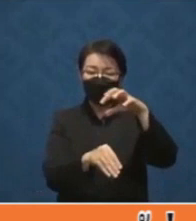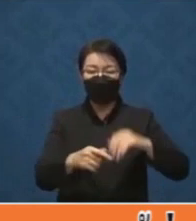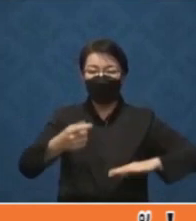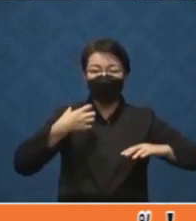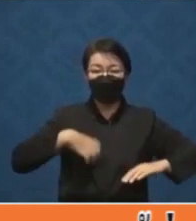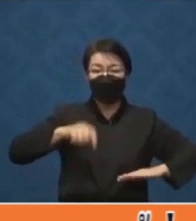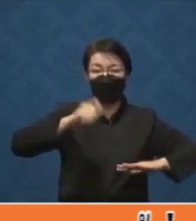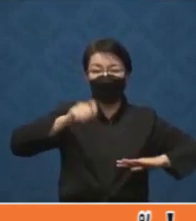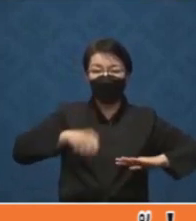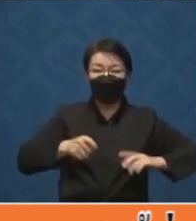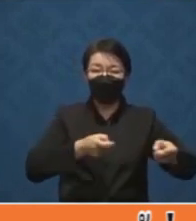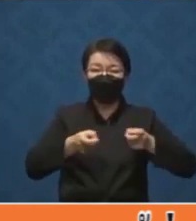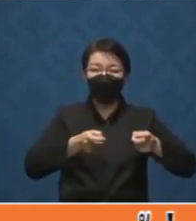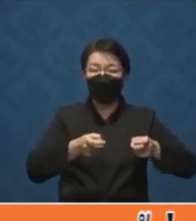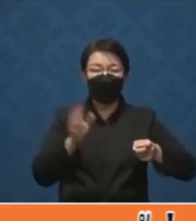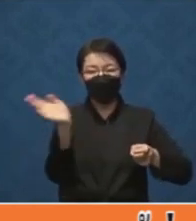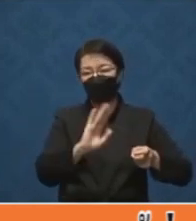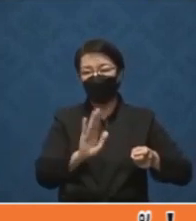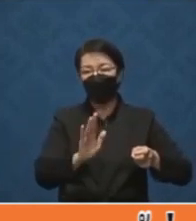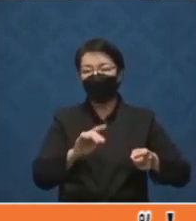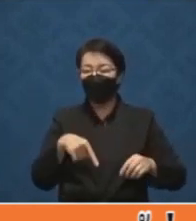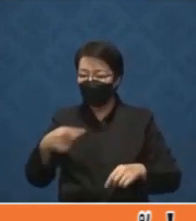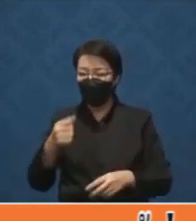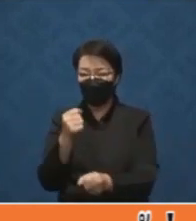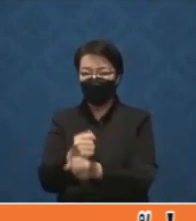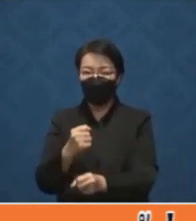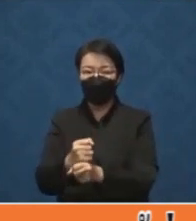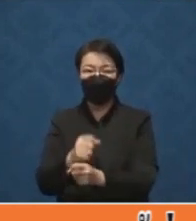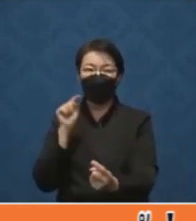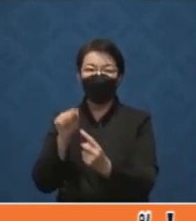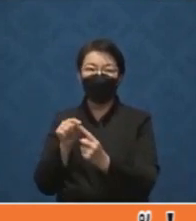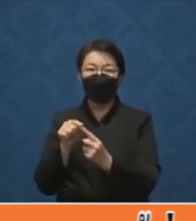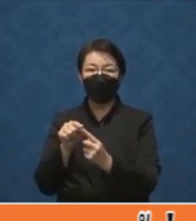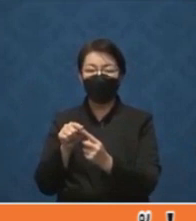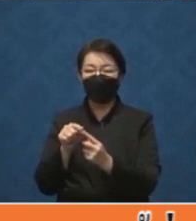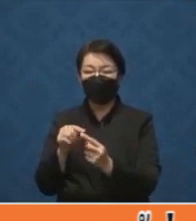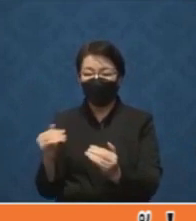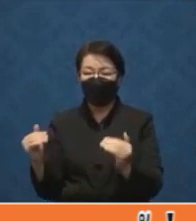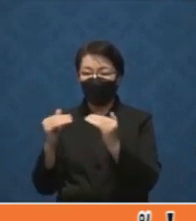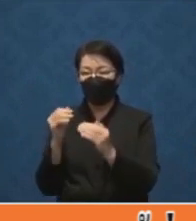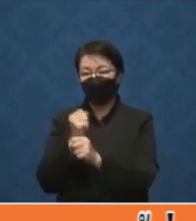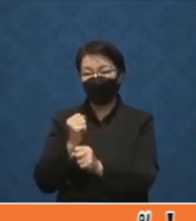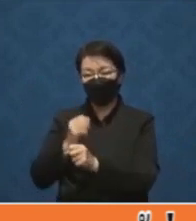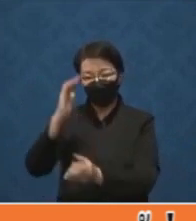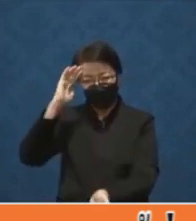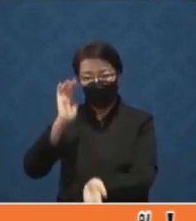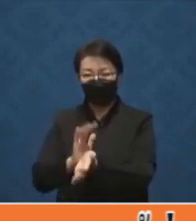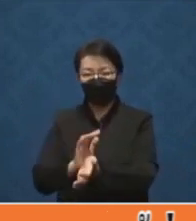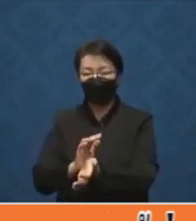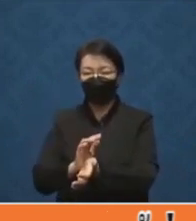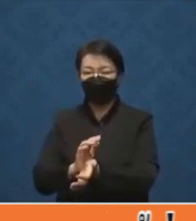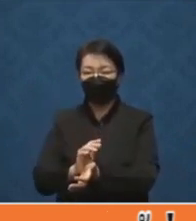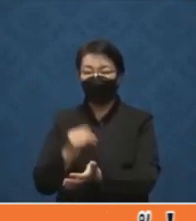จของศาลปกครองและข้อยกเว้นให้พนักงานเจ้าหน้าที่และผู้มีอำนาจหน้าที่เช่นเดียวกับพนักงานเจ้าหน้าที่ตามพ.ร.